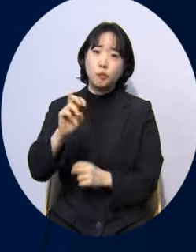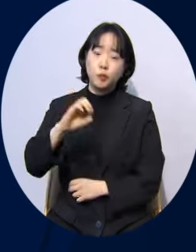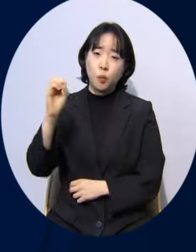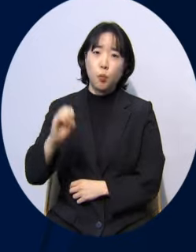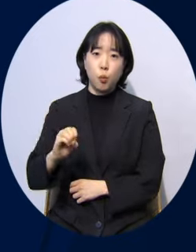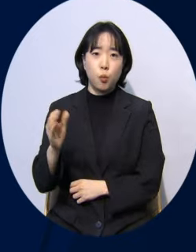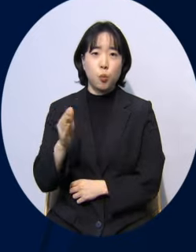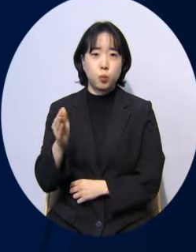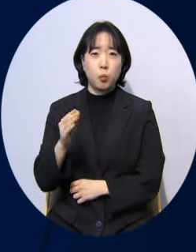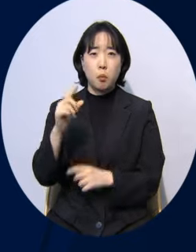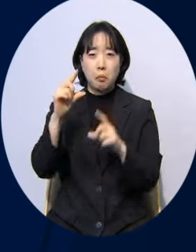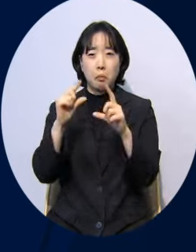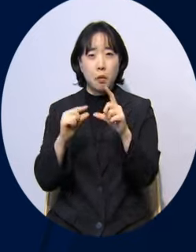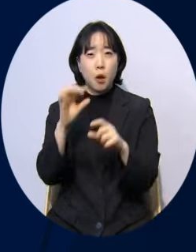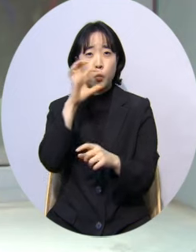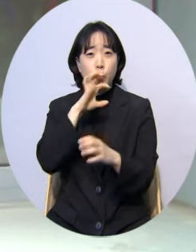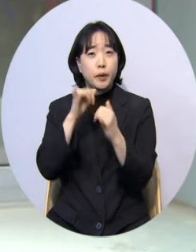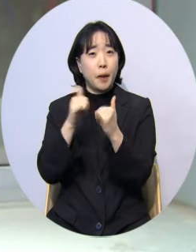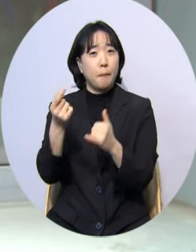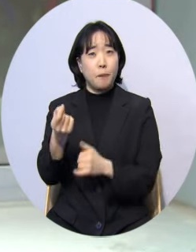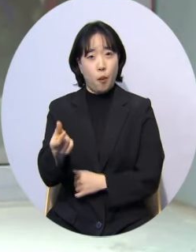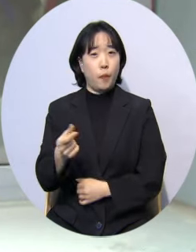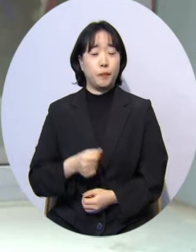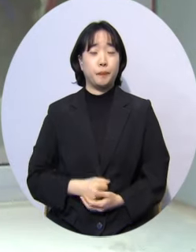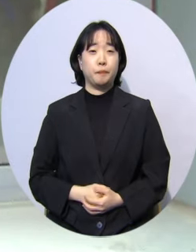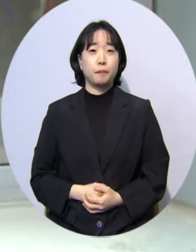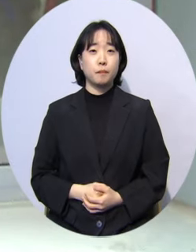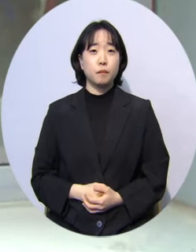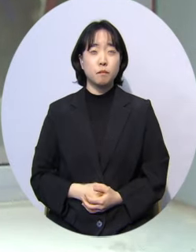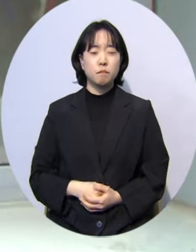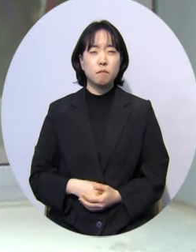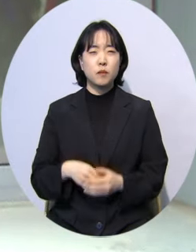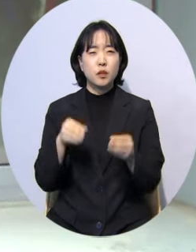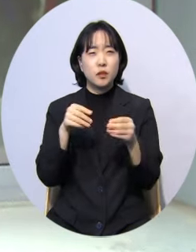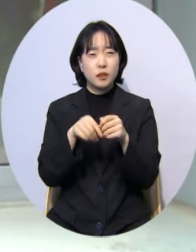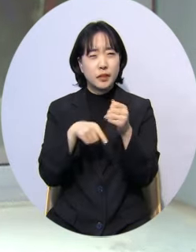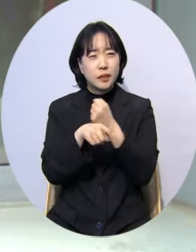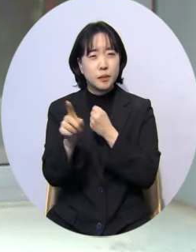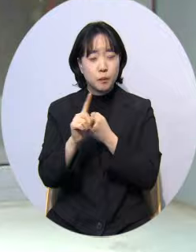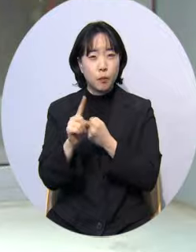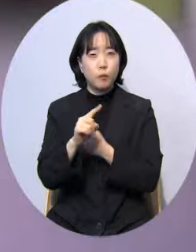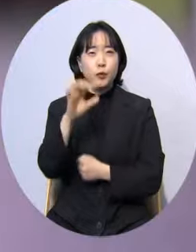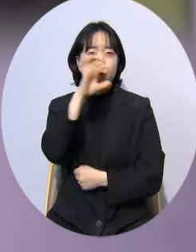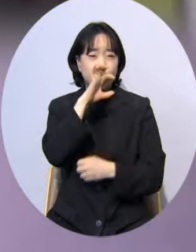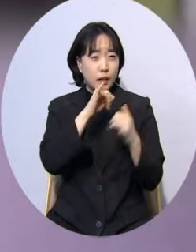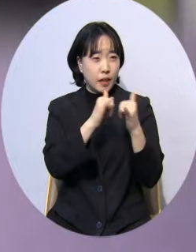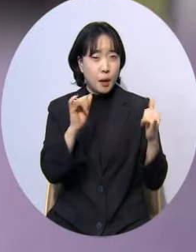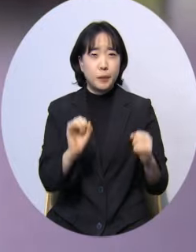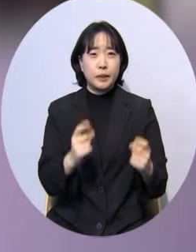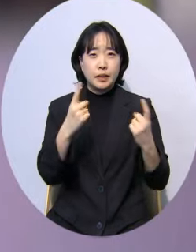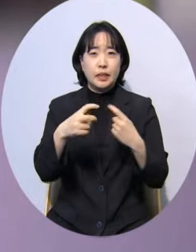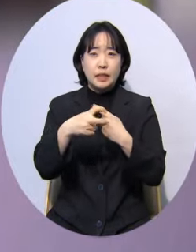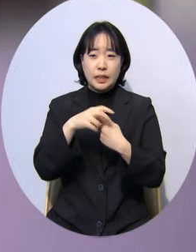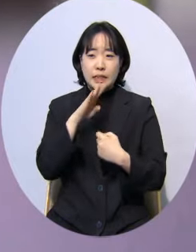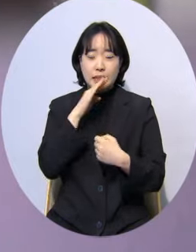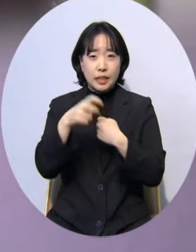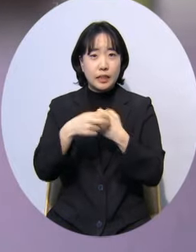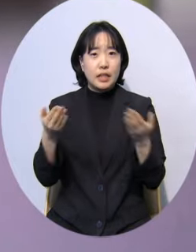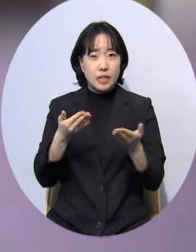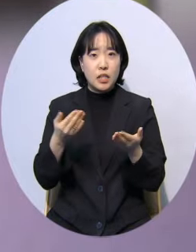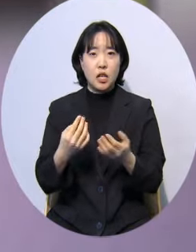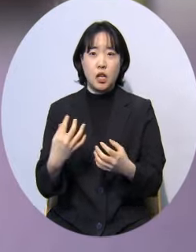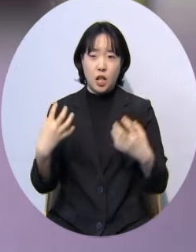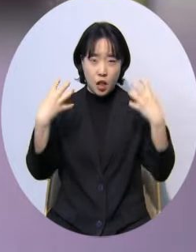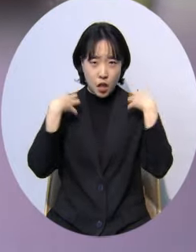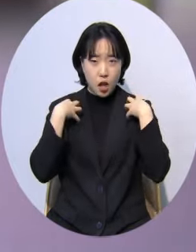20% 불과합니다 한국의 의료 현장에서 수련생 신분인 전공인 동시에 의사 업무까지 과중한